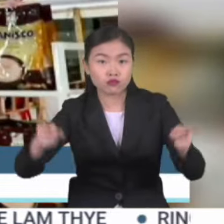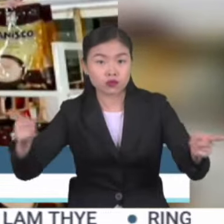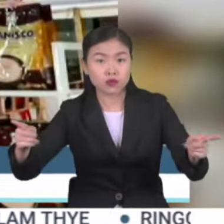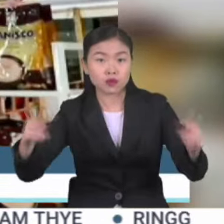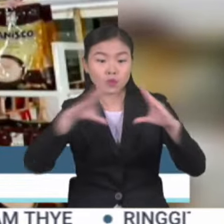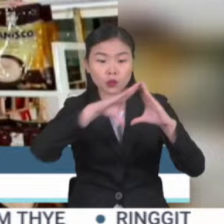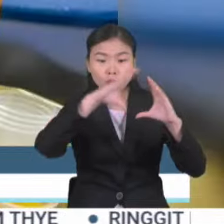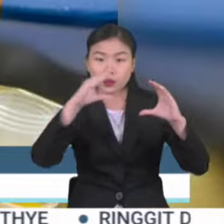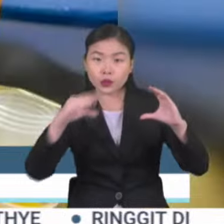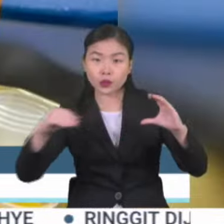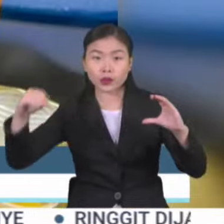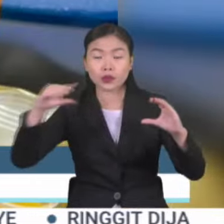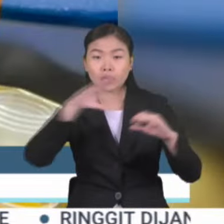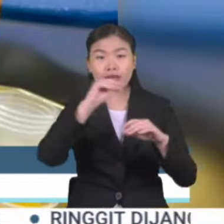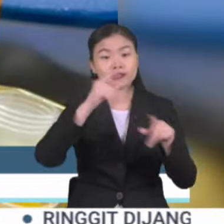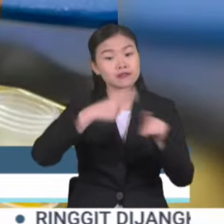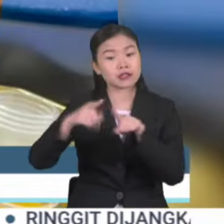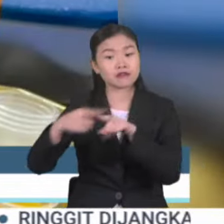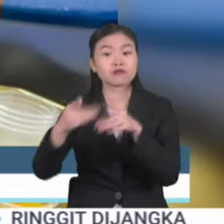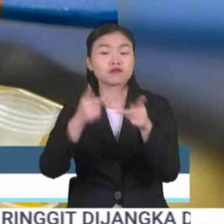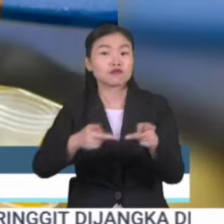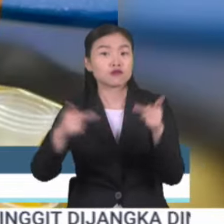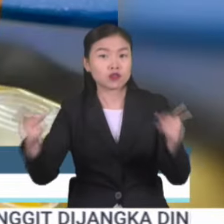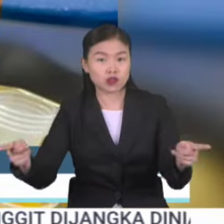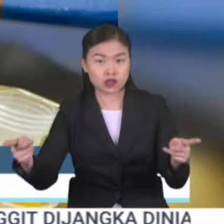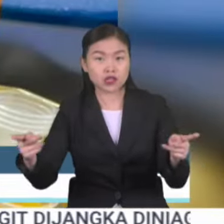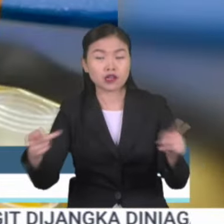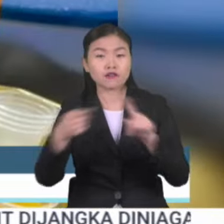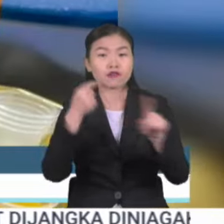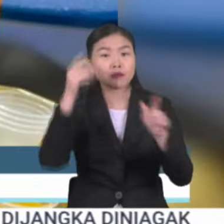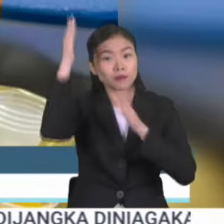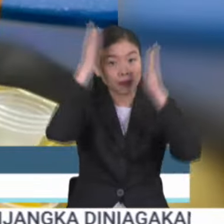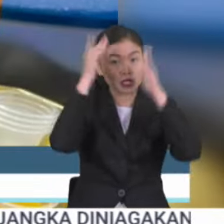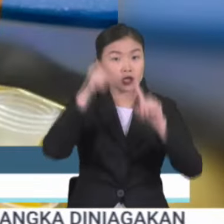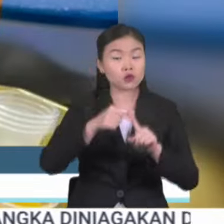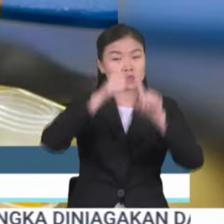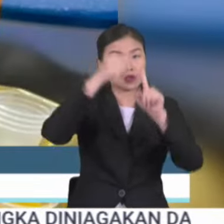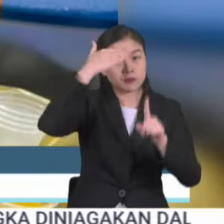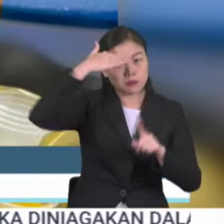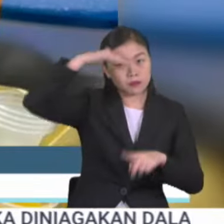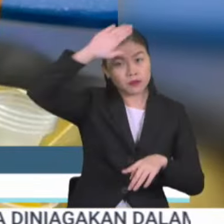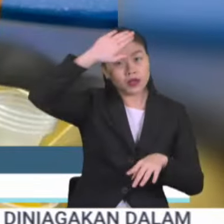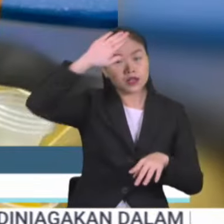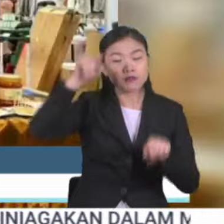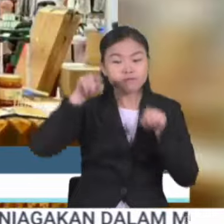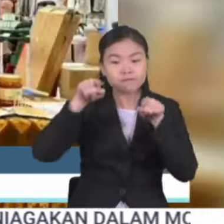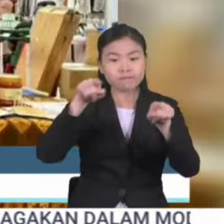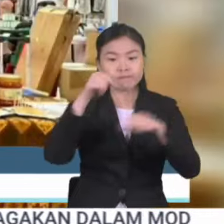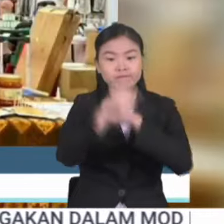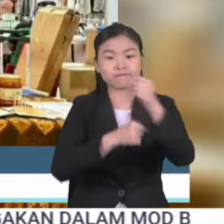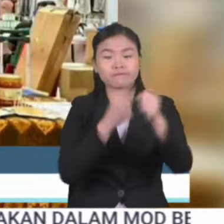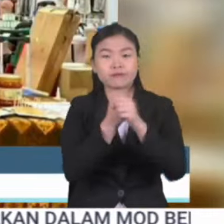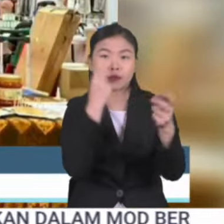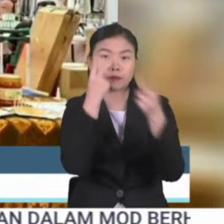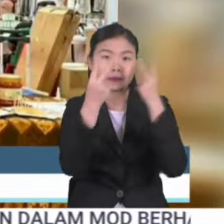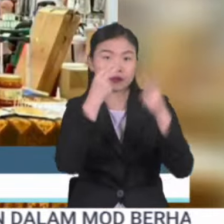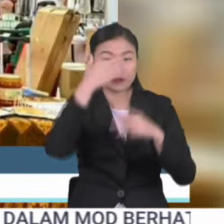hiliran harum manis dan lain-lain produk keluaran usahawan dari Malaysia, khususnya Perlis, selaras dengan Tahun Melawat